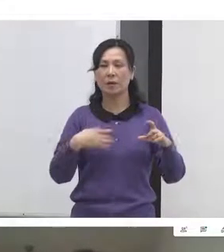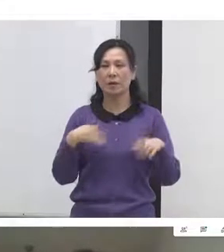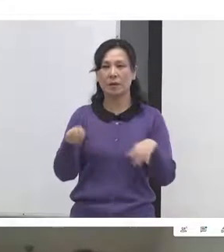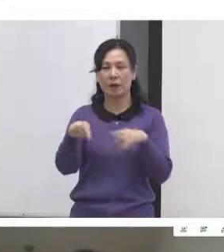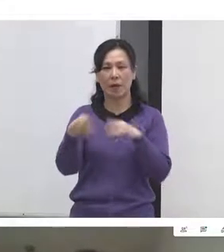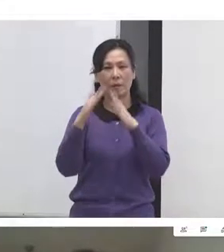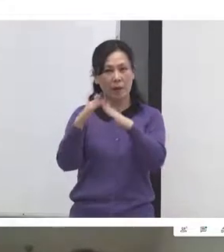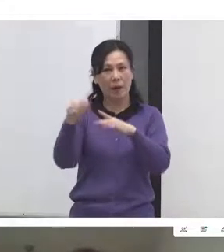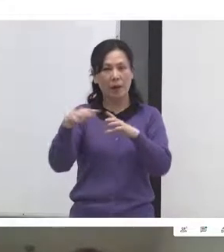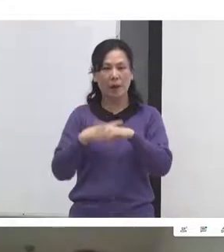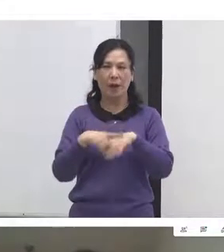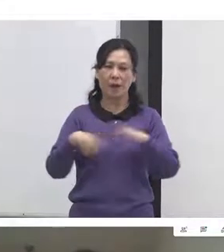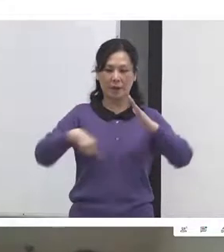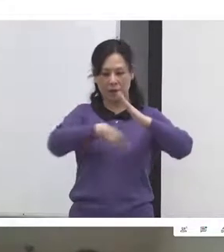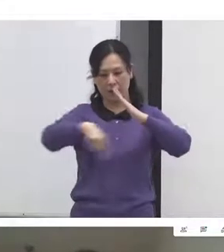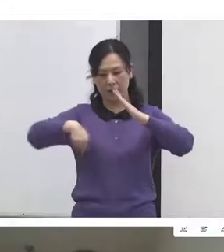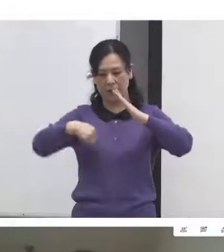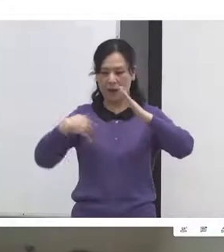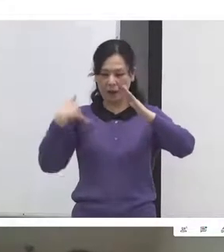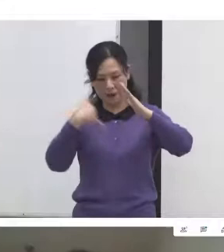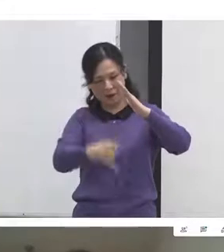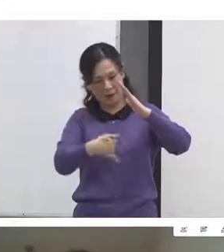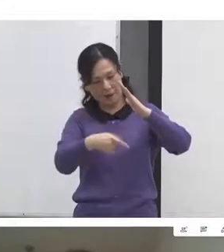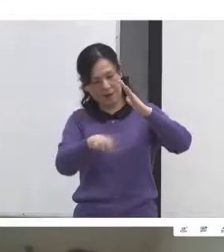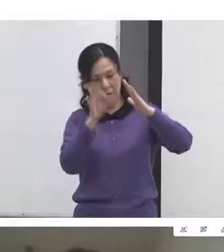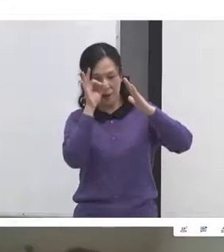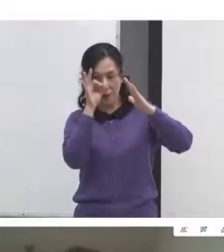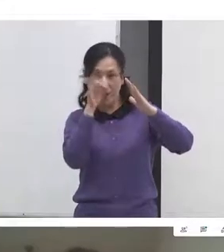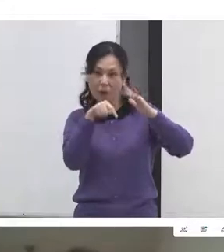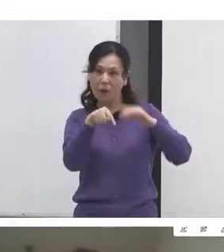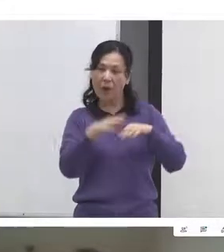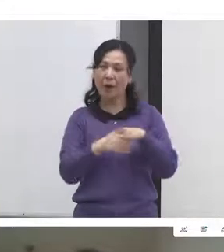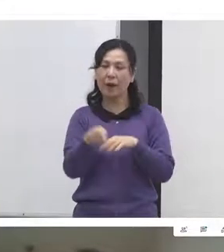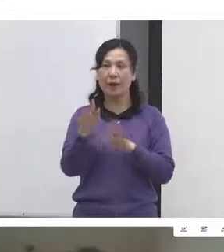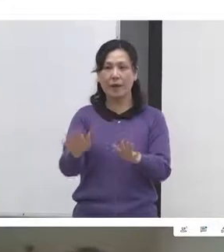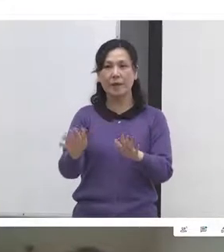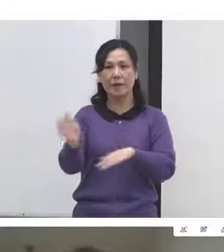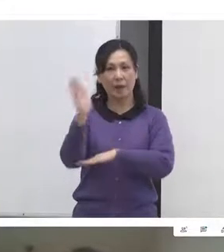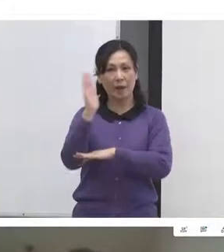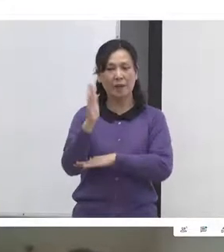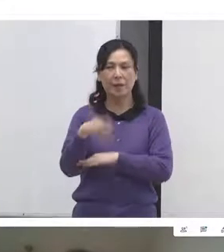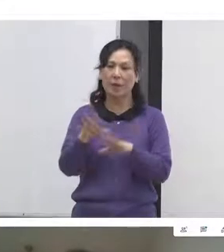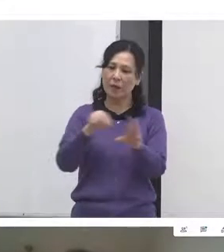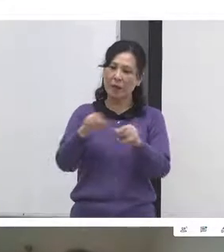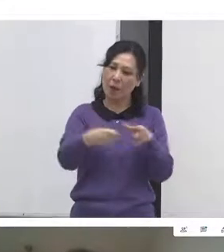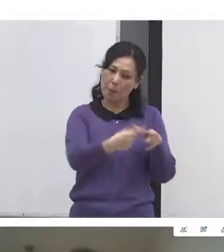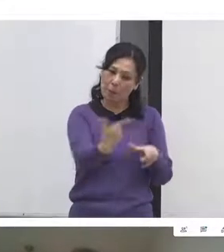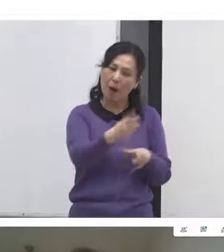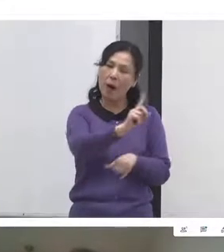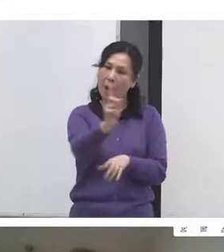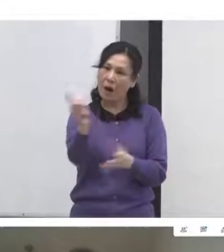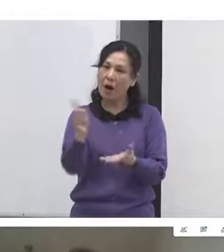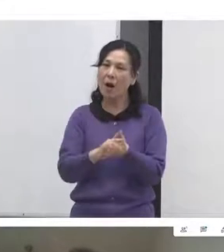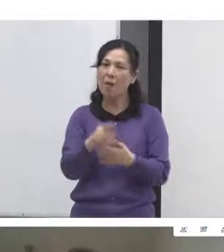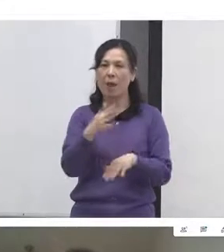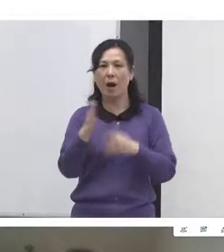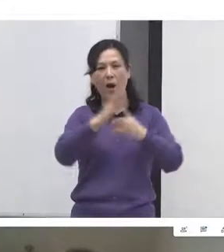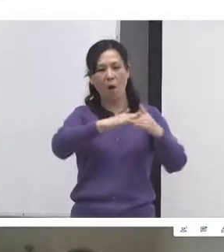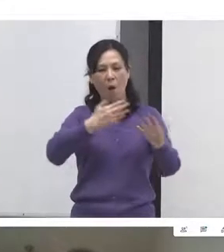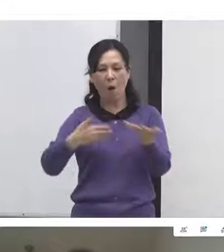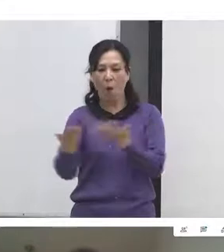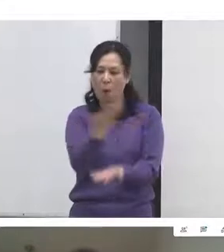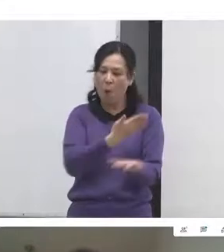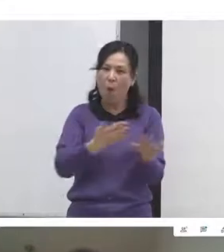后大家可以走进去，然后就是可以去看一下我们市政府开放了哪些资料，然后有哪些互动性的功能，然后大家